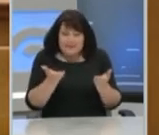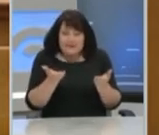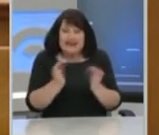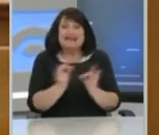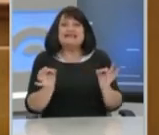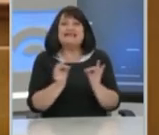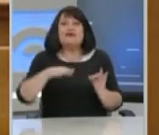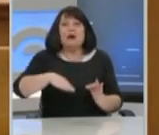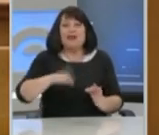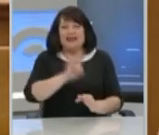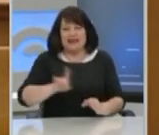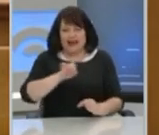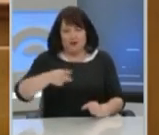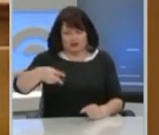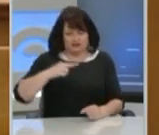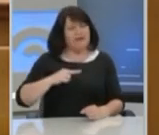παιδί.